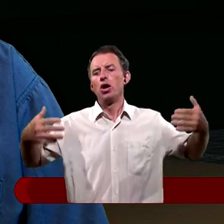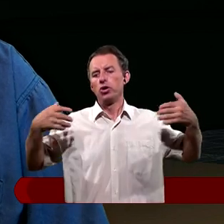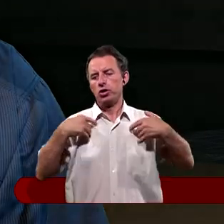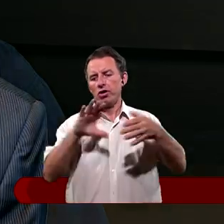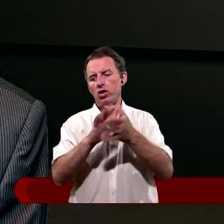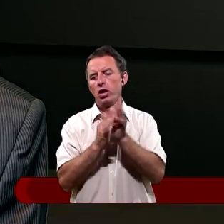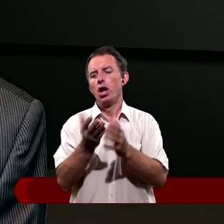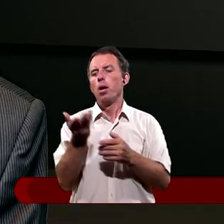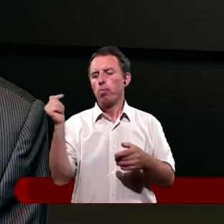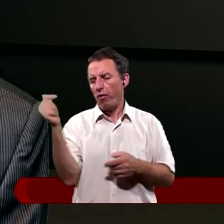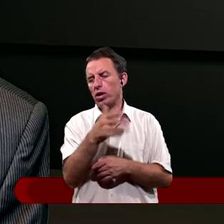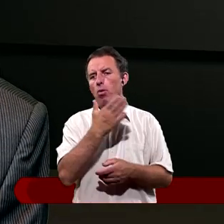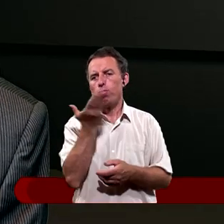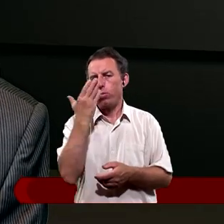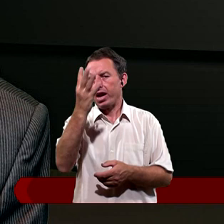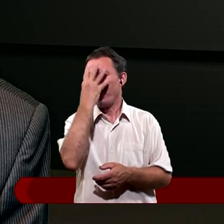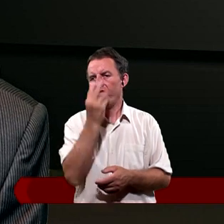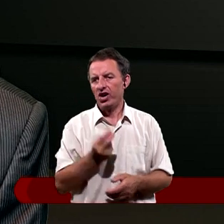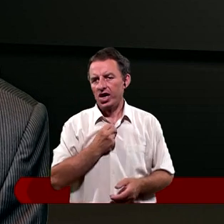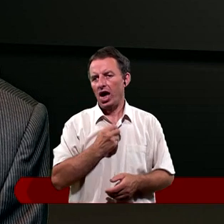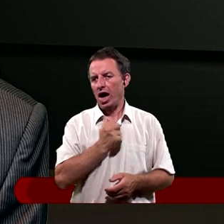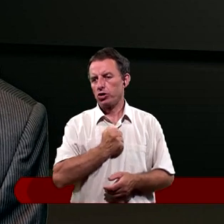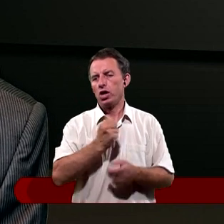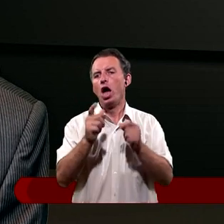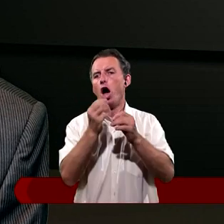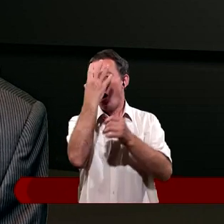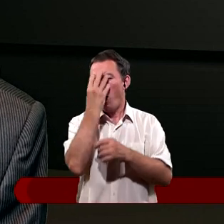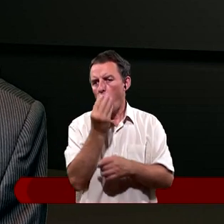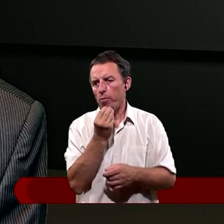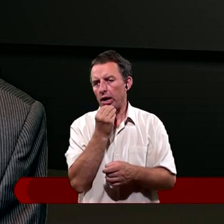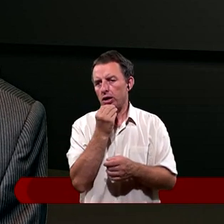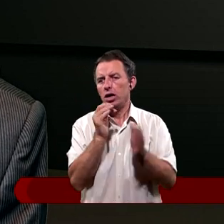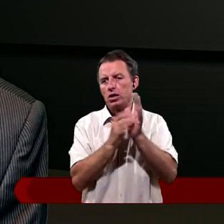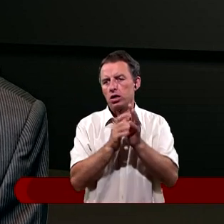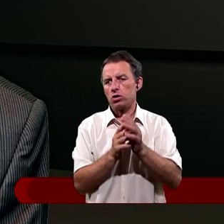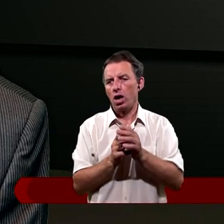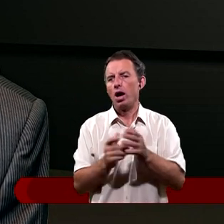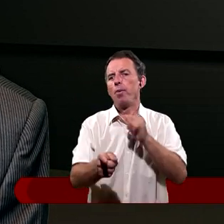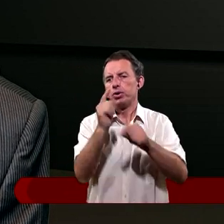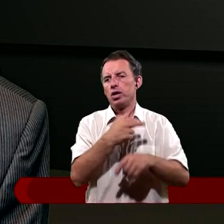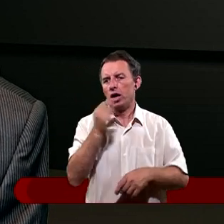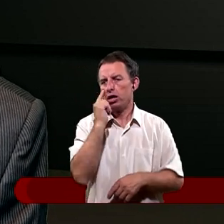Chrystus. Czyli powinniśmy mieć bardzo wyraźny obraz Jezusa przed naszymi oczyma.